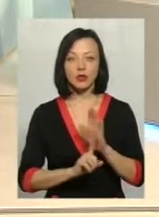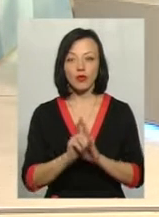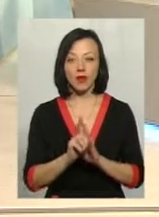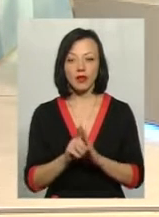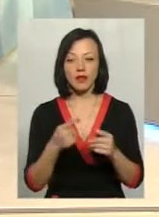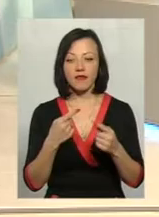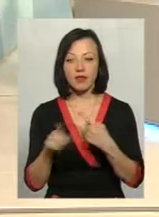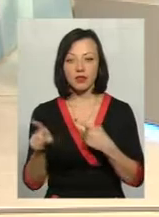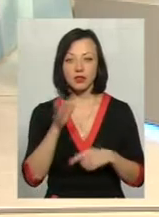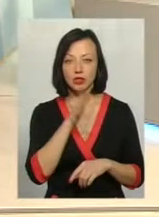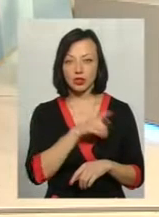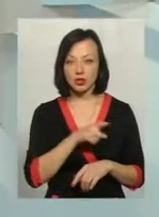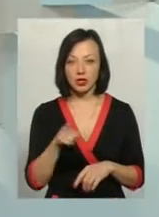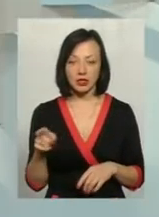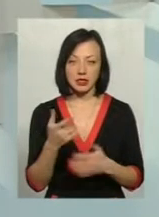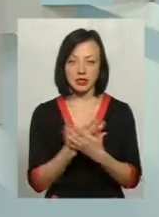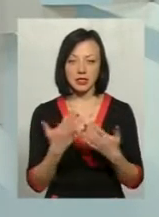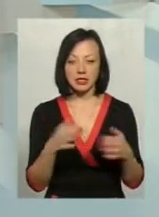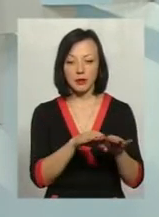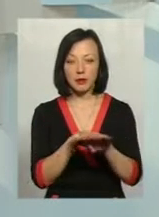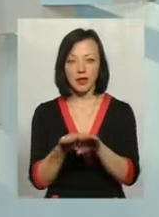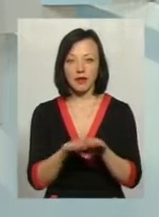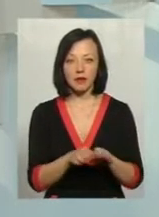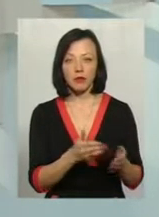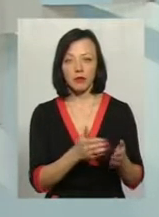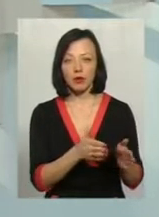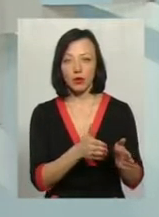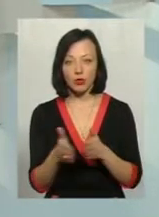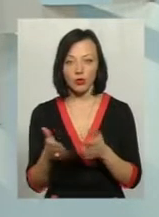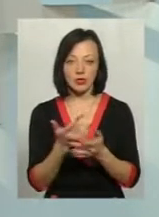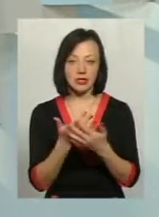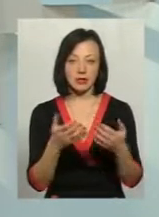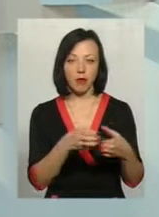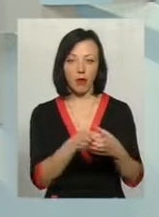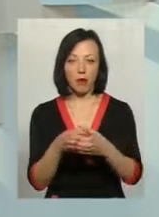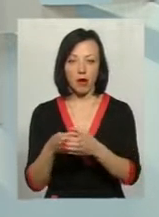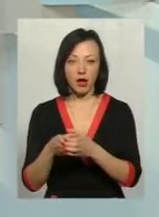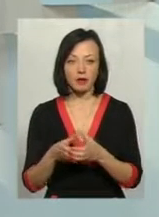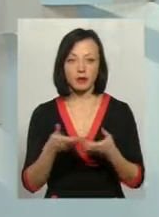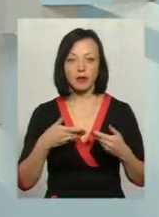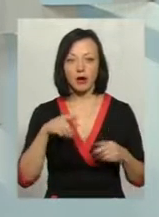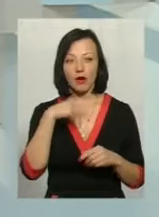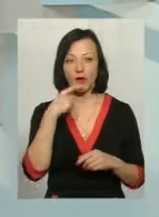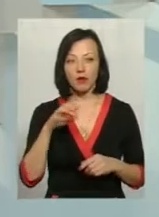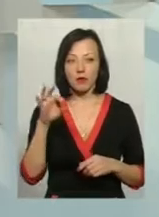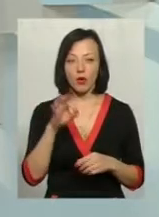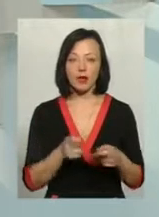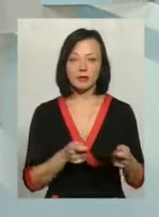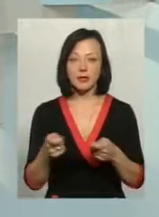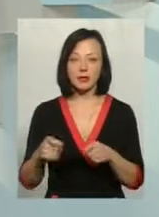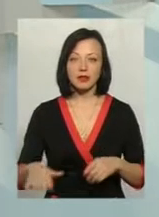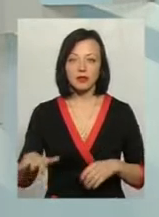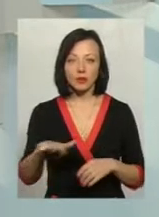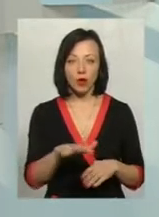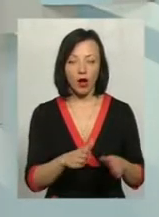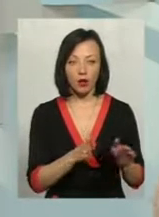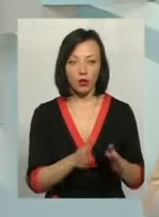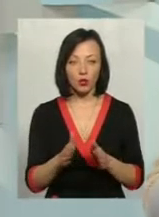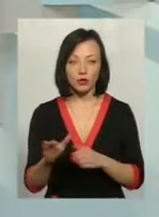різний момент і з різним рівнем підготовки, і з різними командами. Ми говоримо про адміністративно-територіальний устрій,